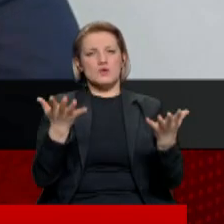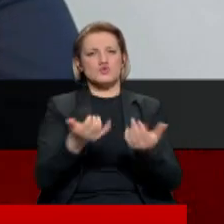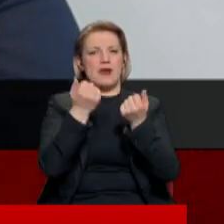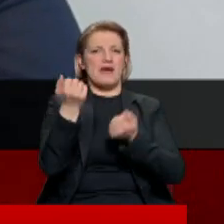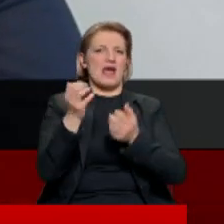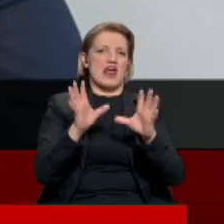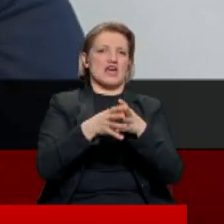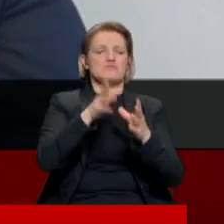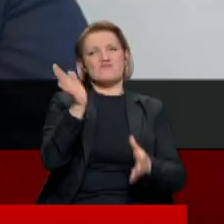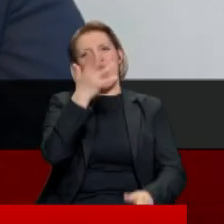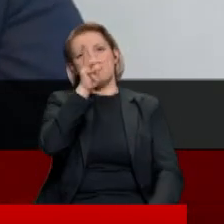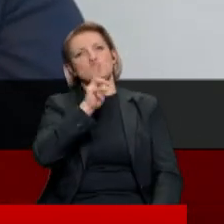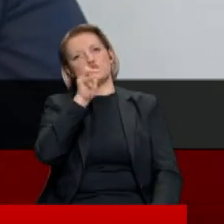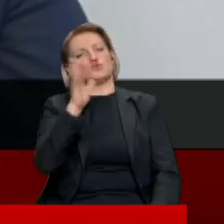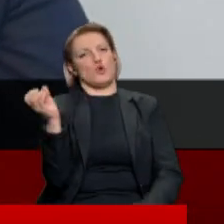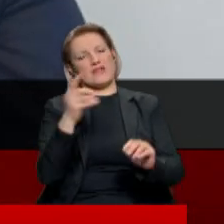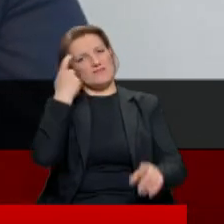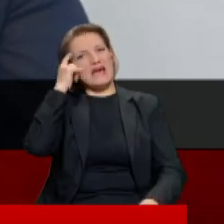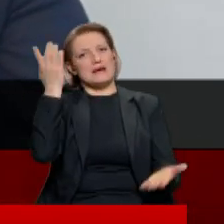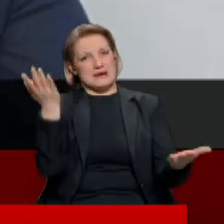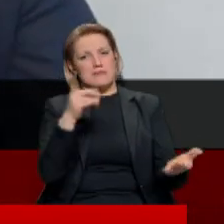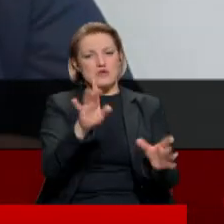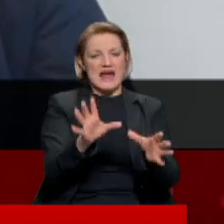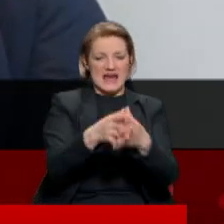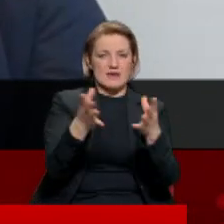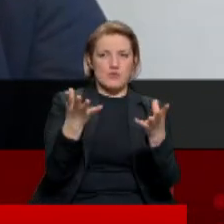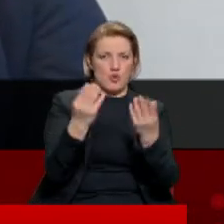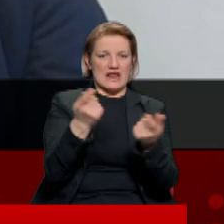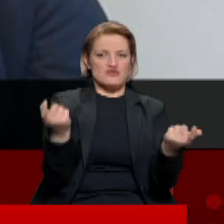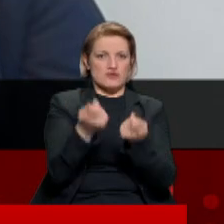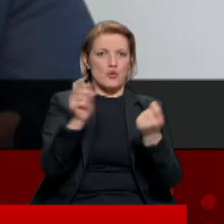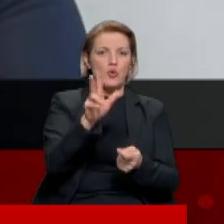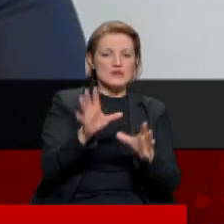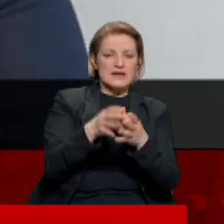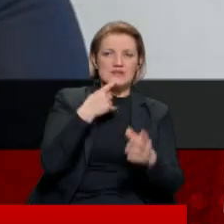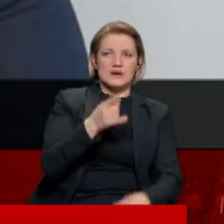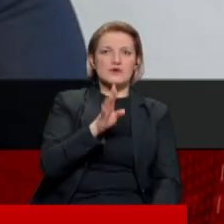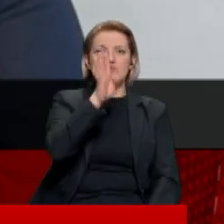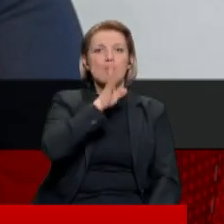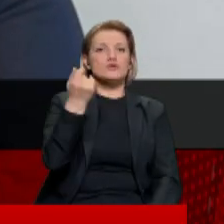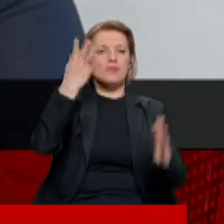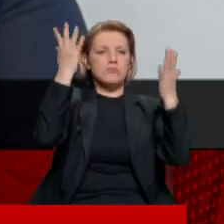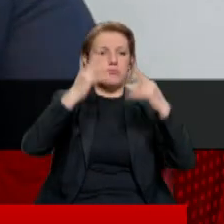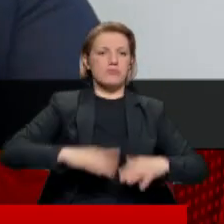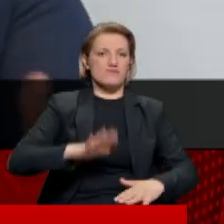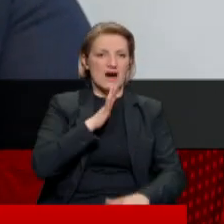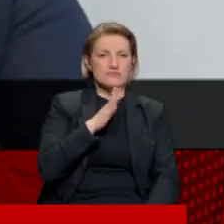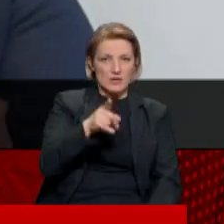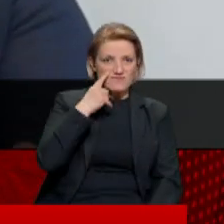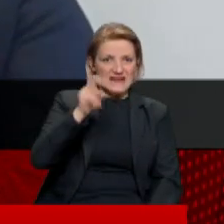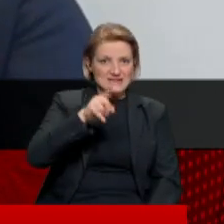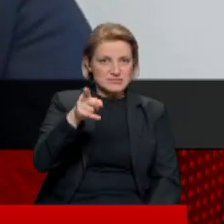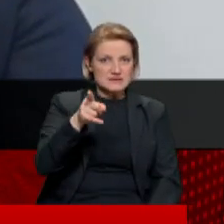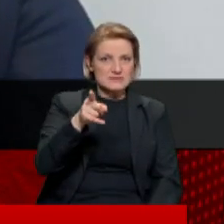gönderdiniz ya da 300 farz edelim. Bunlar ekip olarak çalışıyor, 30 ekip demek. E 400 göçük var. Sen bunun